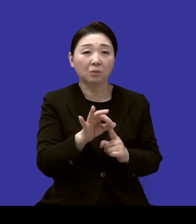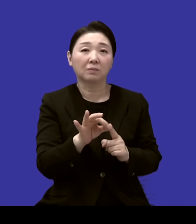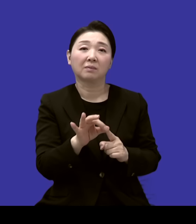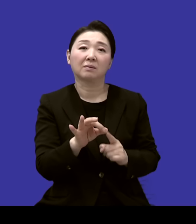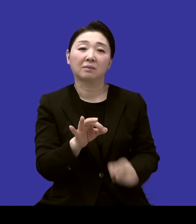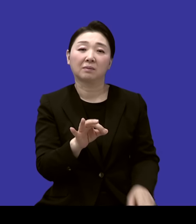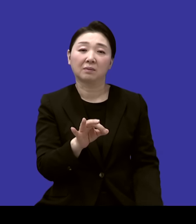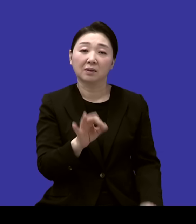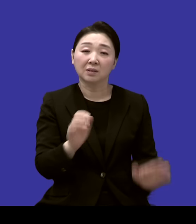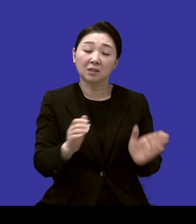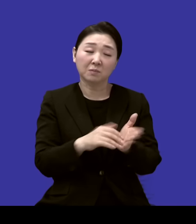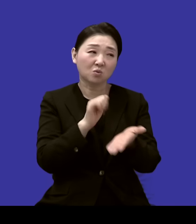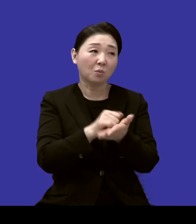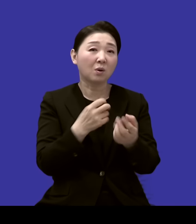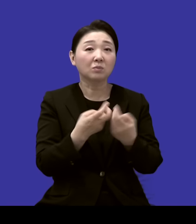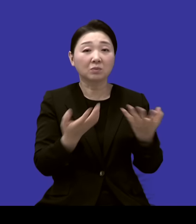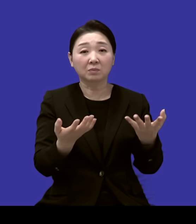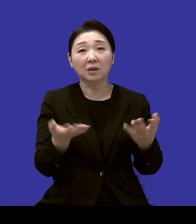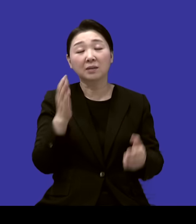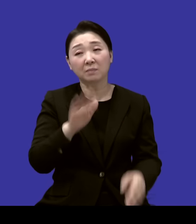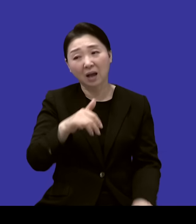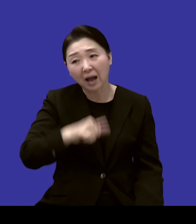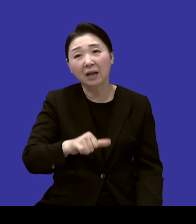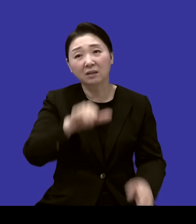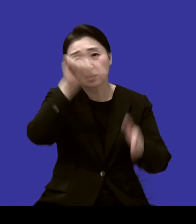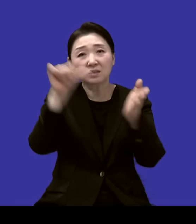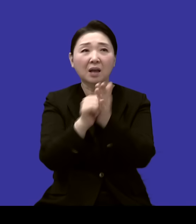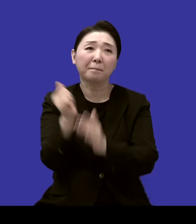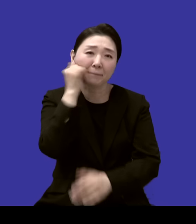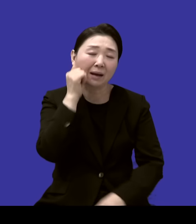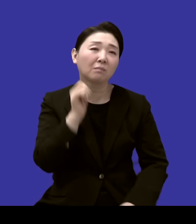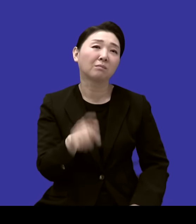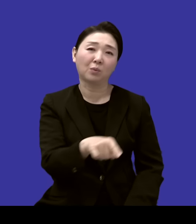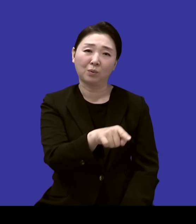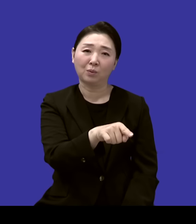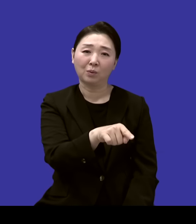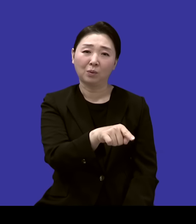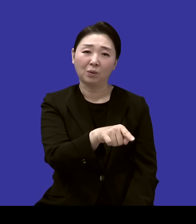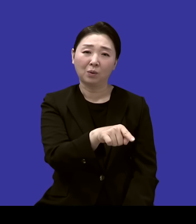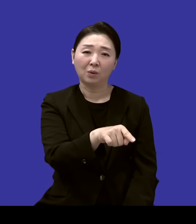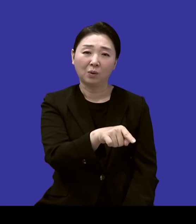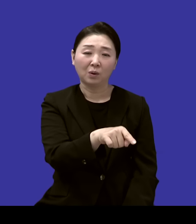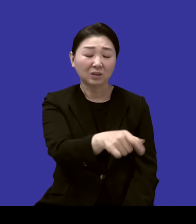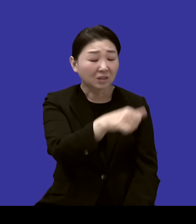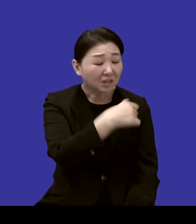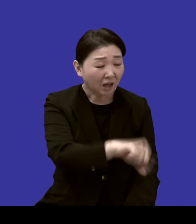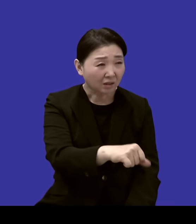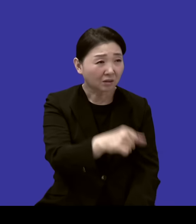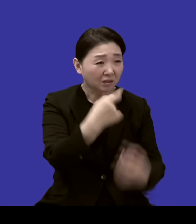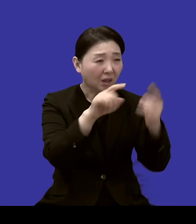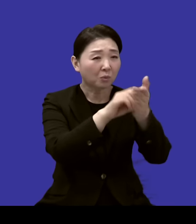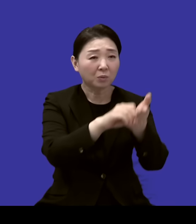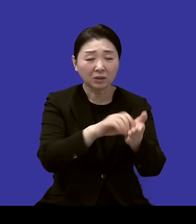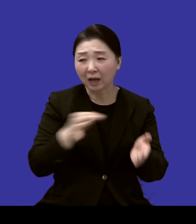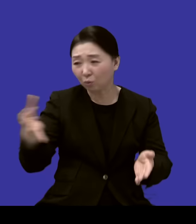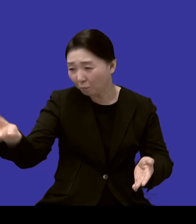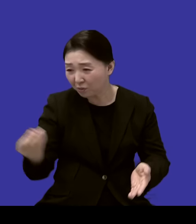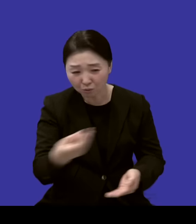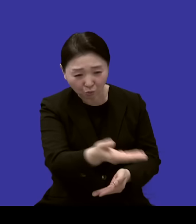이렇게 이때까지 도박은 어쩔 수 없었지만 그렇죠, 어떻게 아들 그렇죠. 인생을 망치게 하냐. 아 그것도 네 새끼 대학 보내겠다고 내가 빌려온 돈인데. 그러니까.